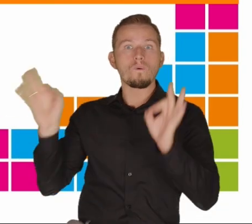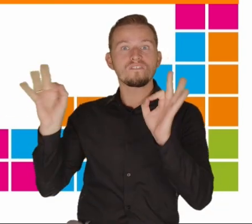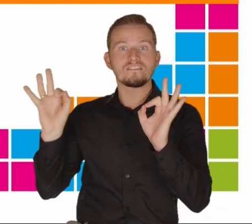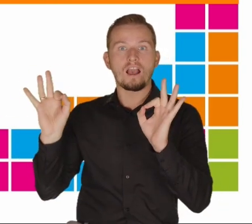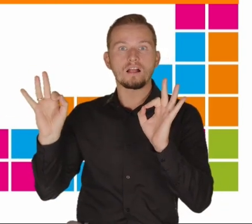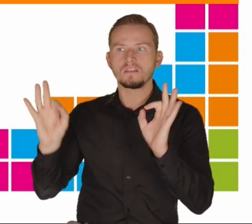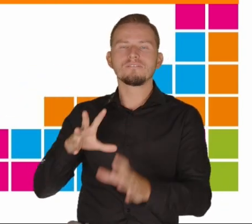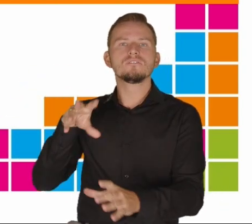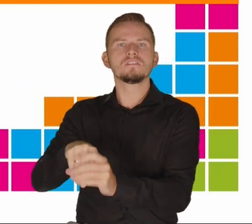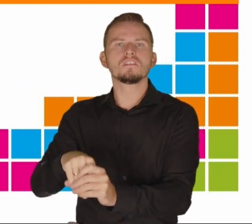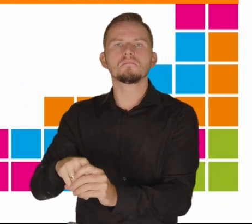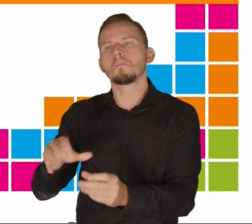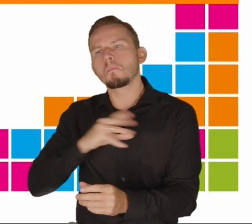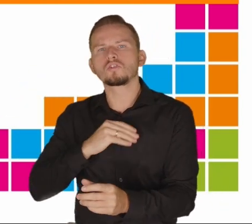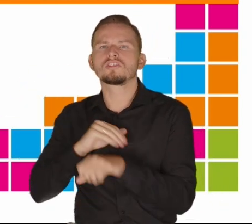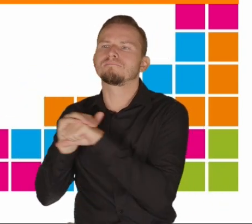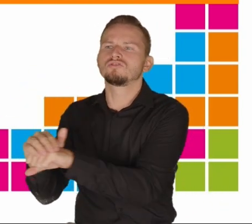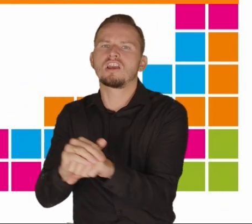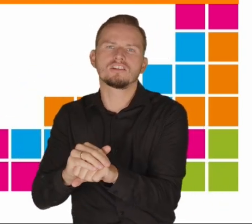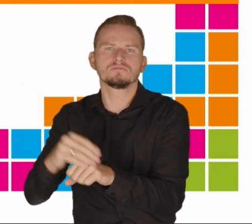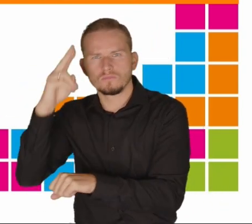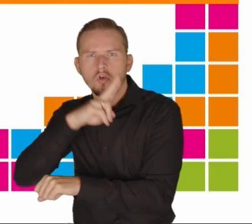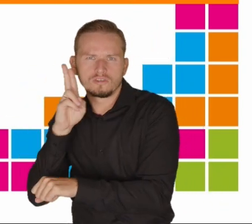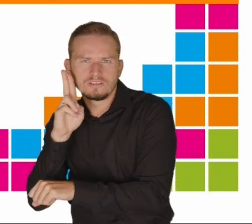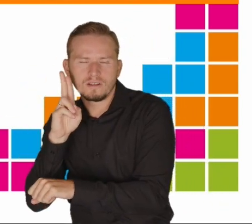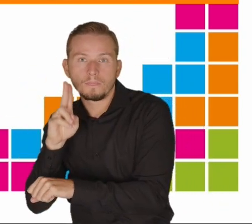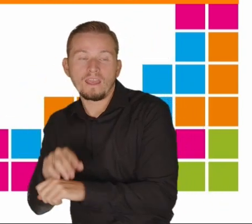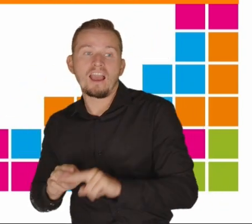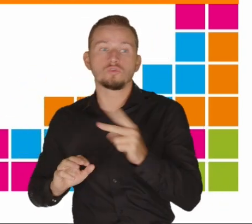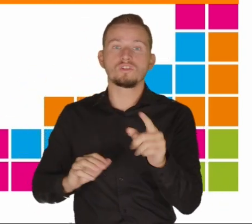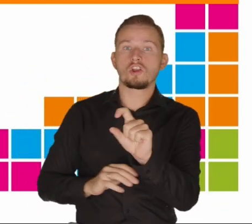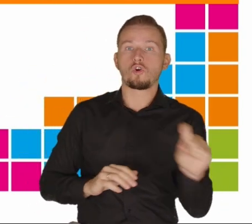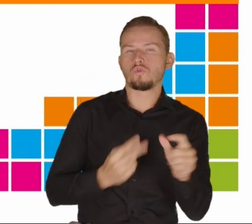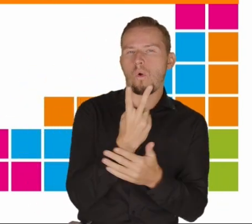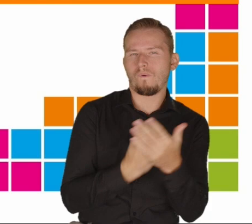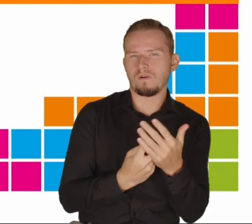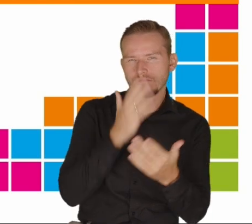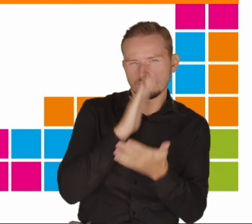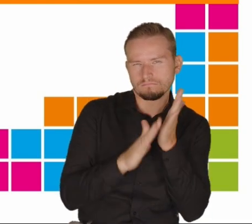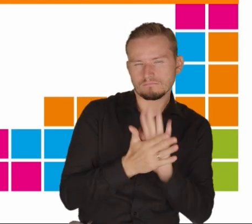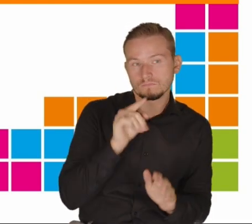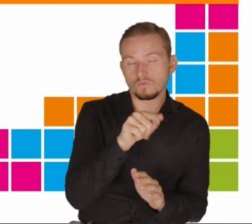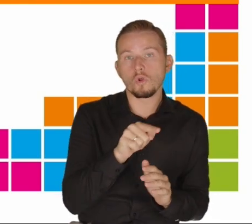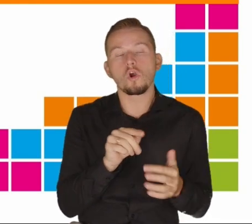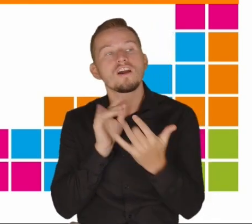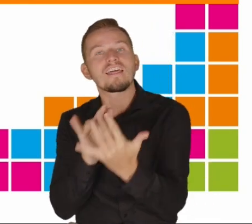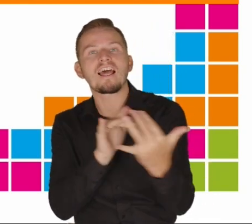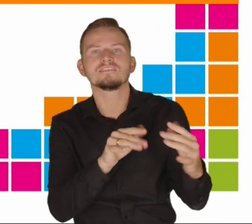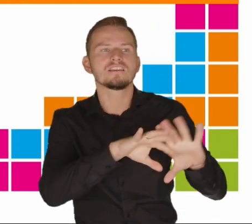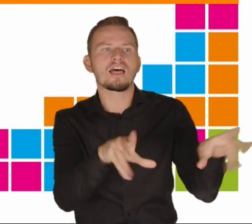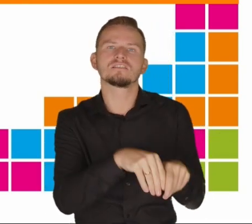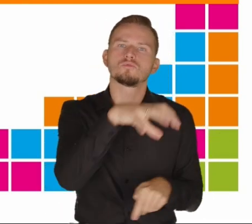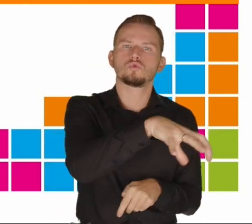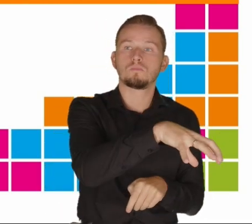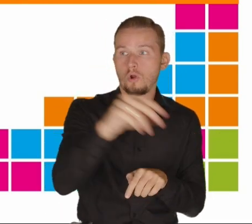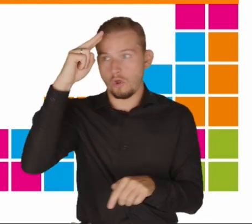którym można się zaprzyjaźnić z rodzicem, i drugie konto, które jest kontem ukrytym, które jest do relacji w grupie, do której